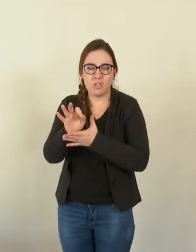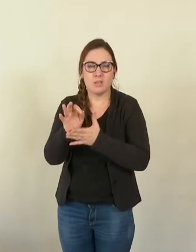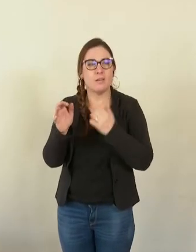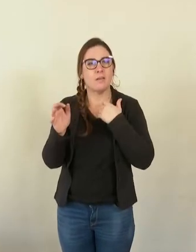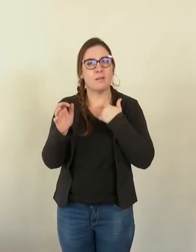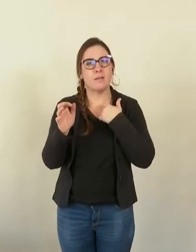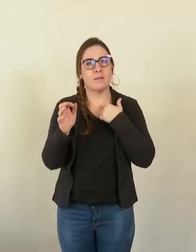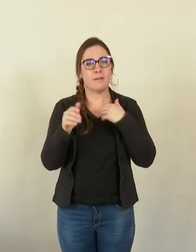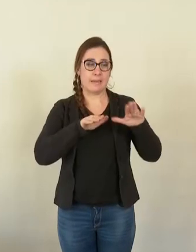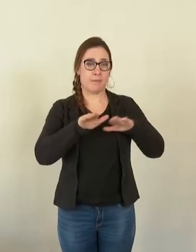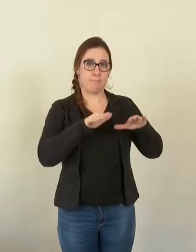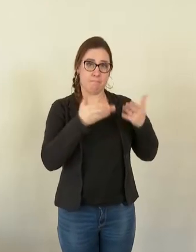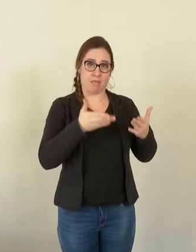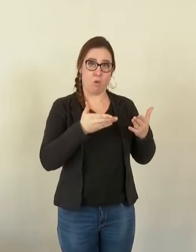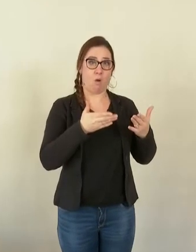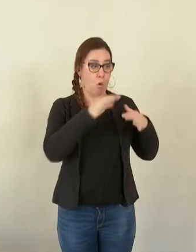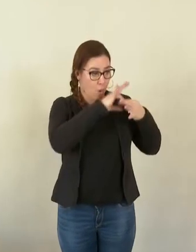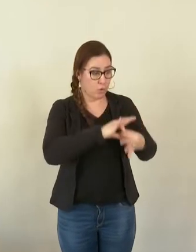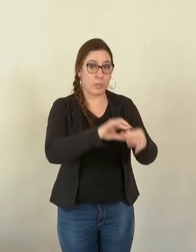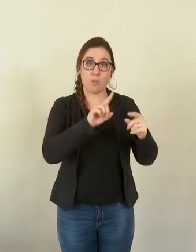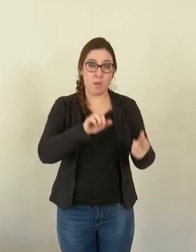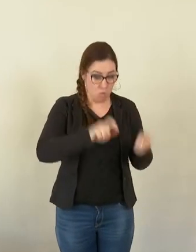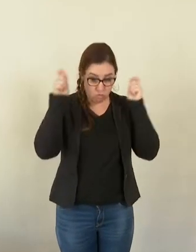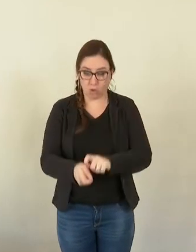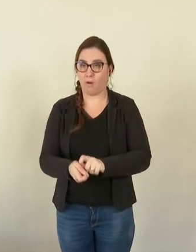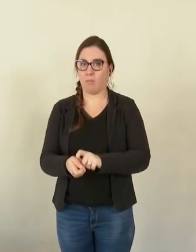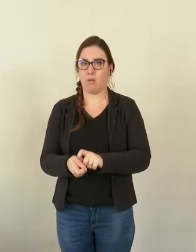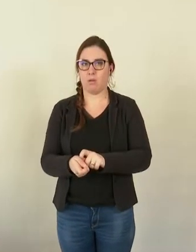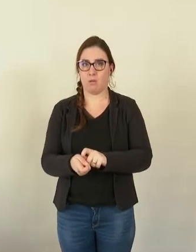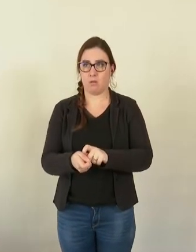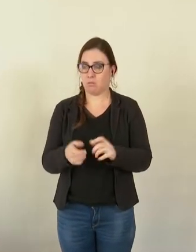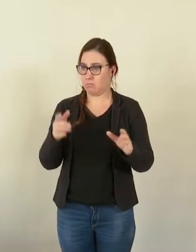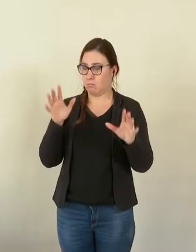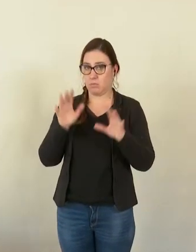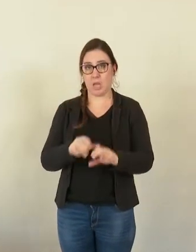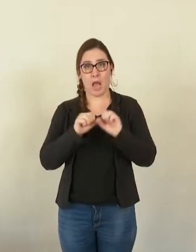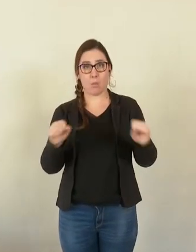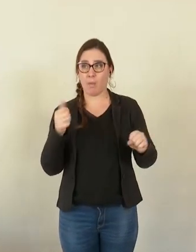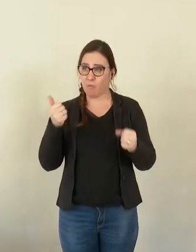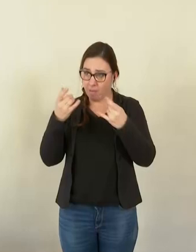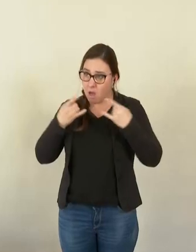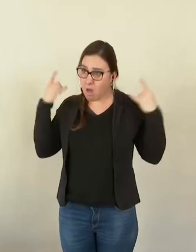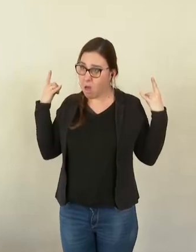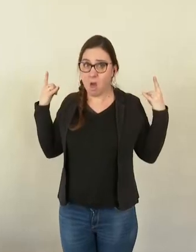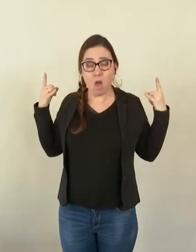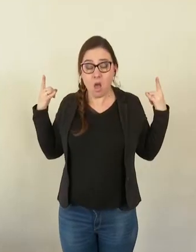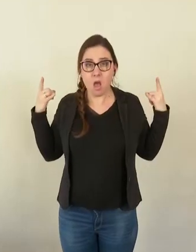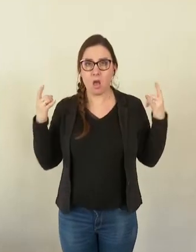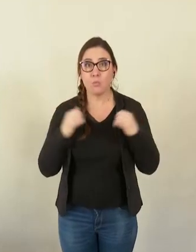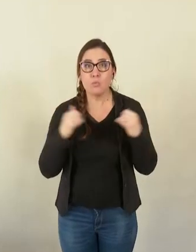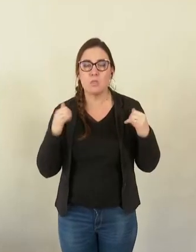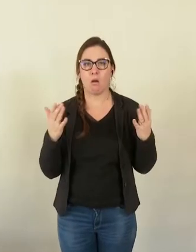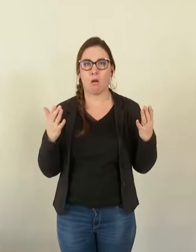utiliser le système actuel mais transformer le système actuel moi je trouve ça toujours incroyable la modestie qui ne vous qui ne vous étouffe